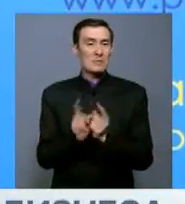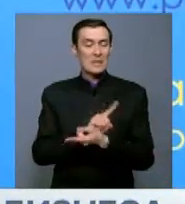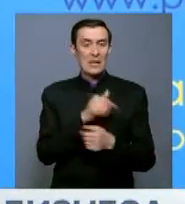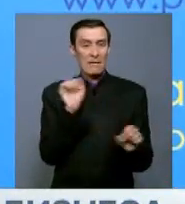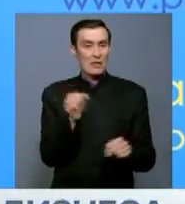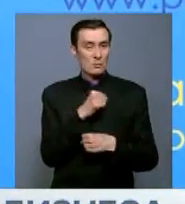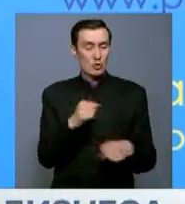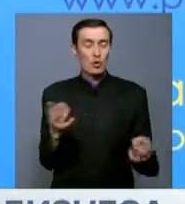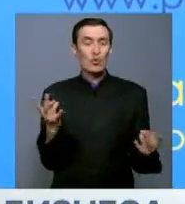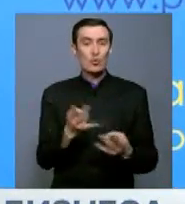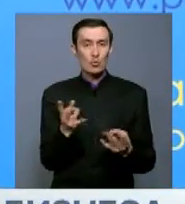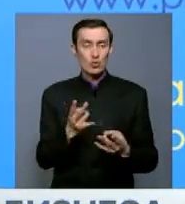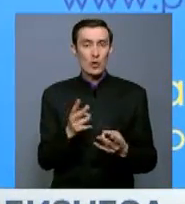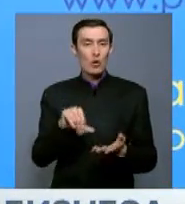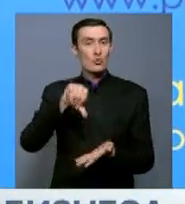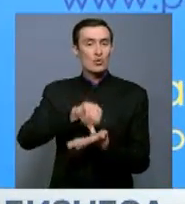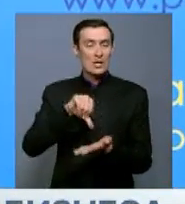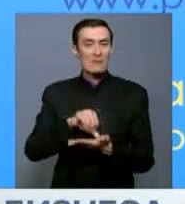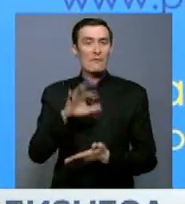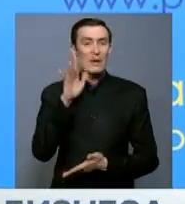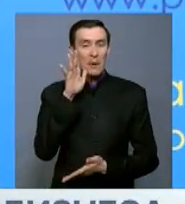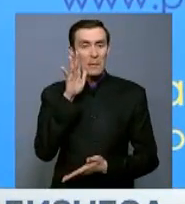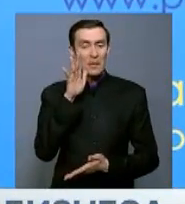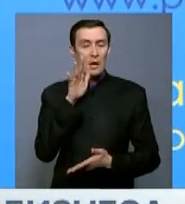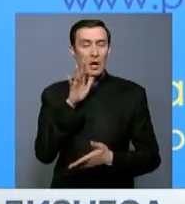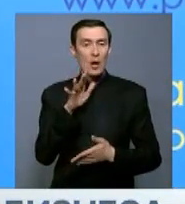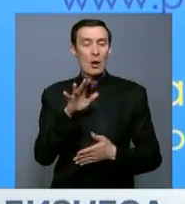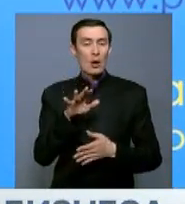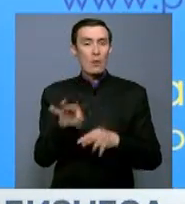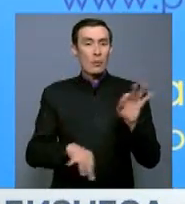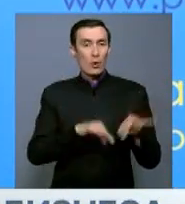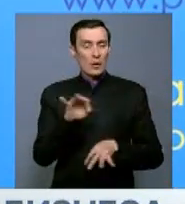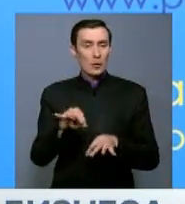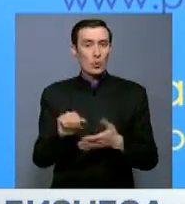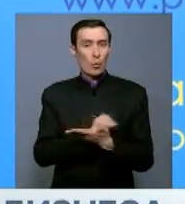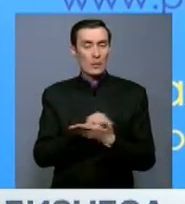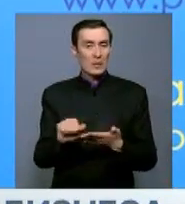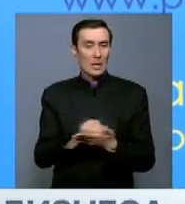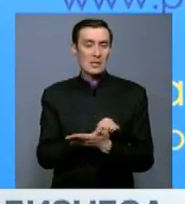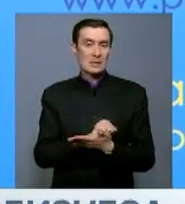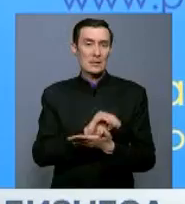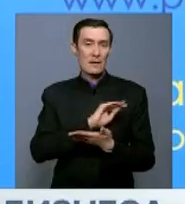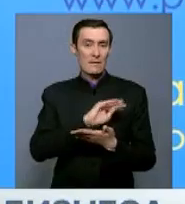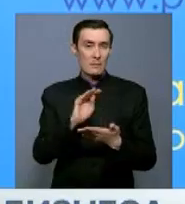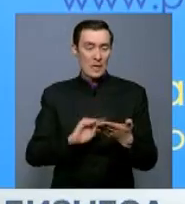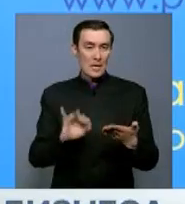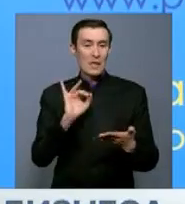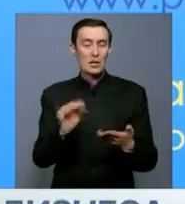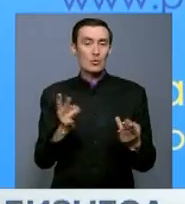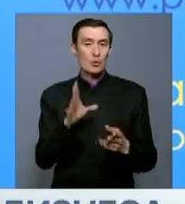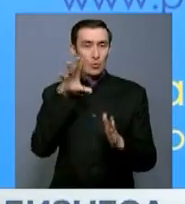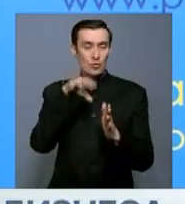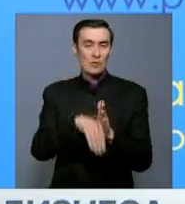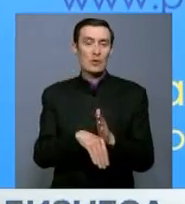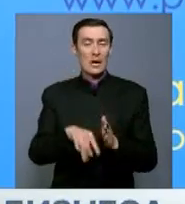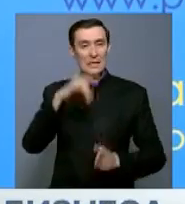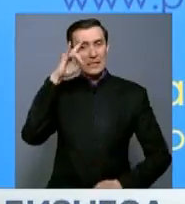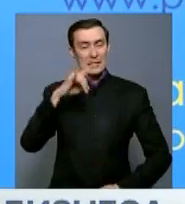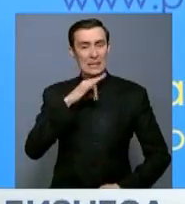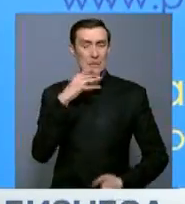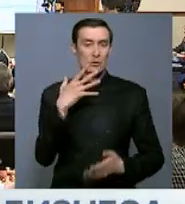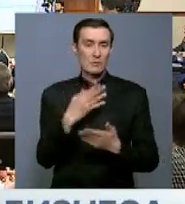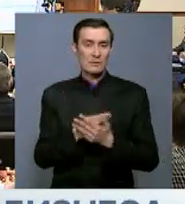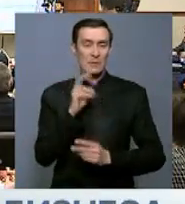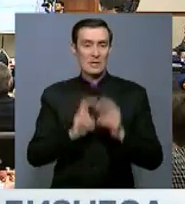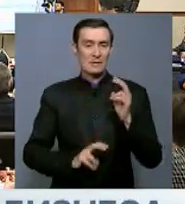Нужно участвовать именно на момент разработки проектно-сметной документации, и там нужно указывать, что там должны быть отечественные